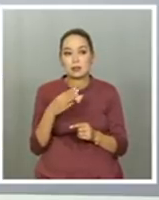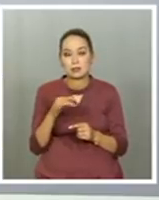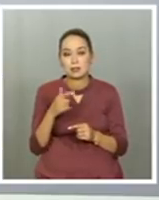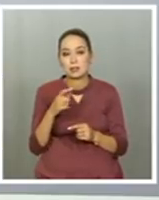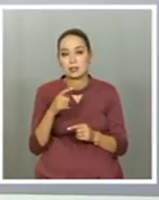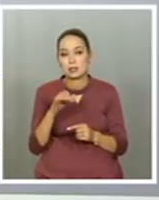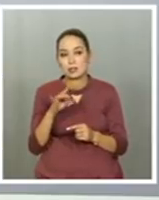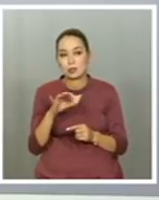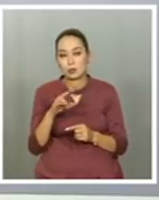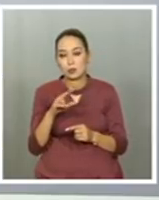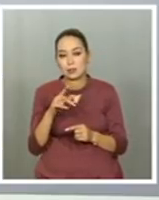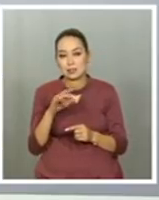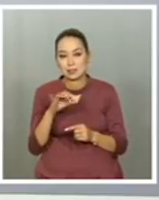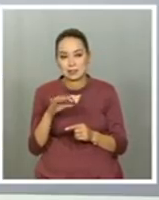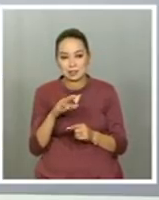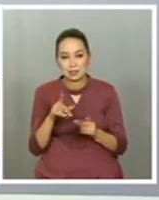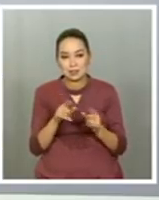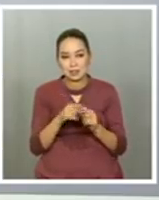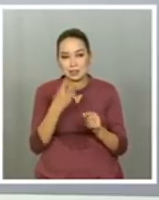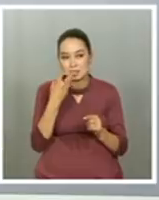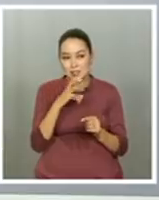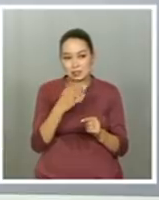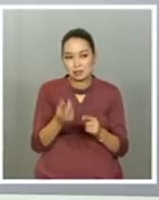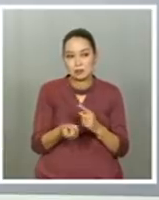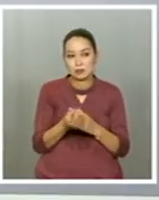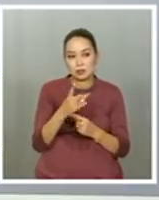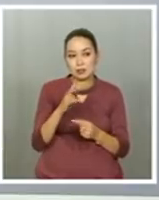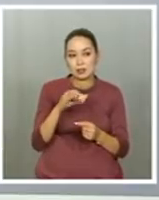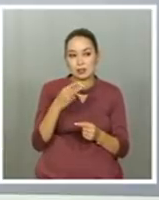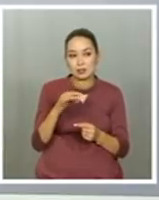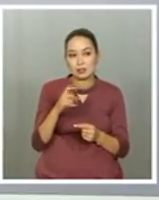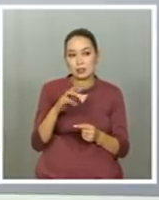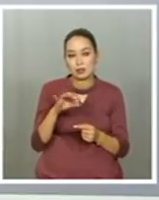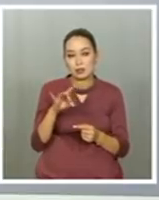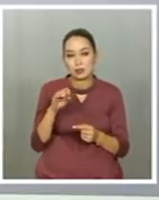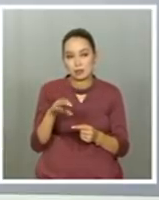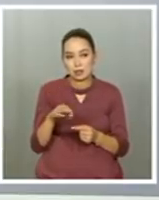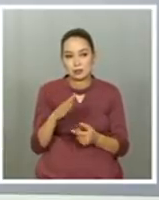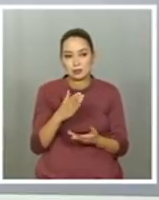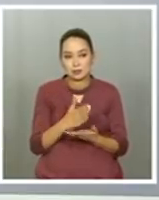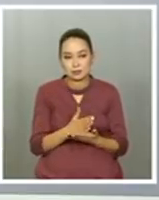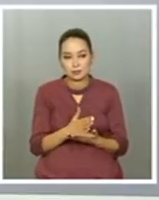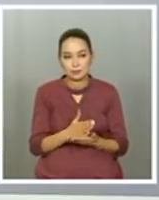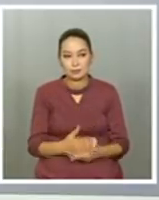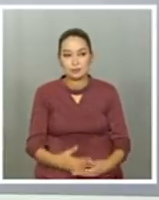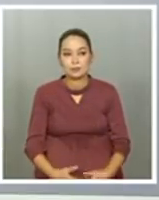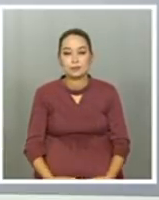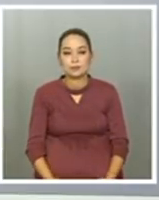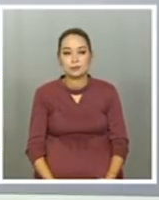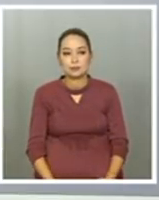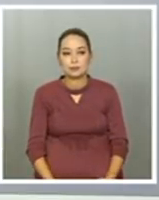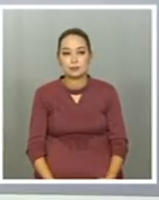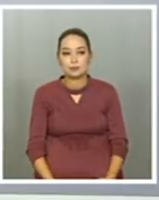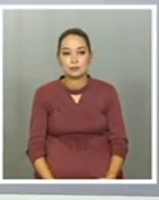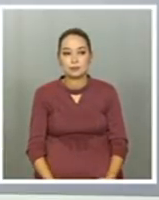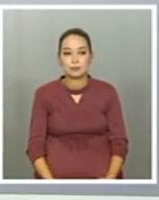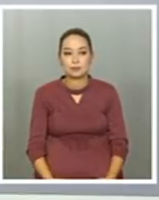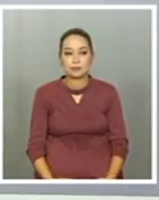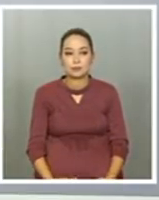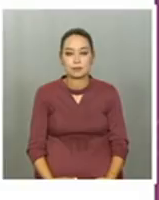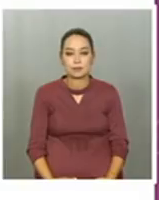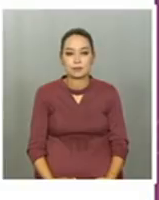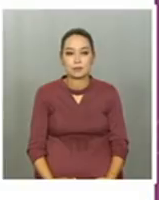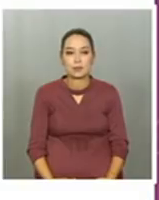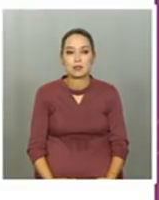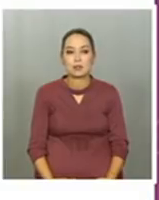ыстығымен әрекеттесіп натрий хлориді және натрий хлораты және су түзіледі. Калийдің ыстық сілтімен